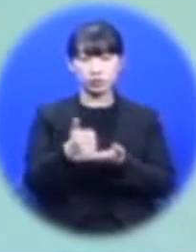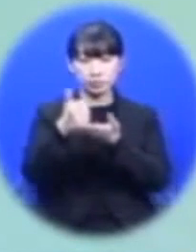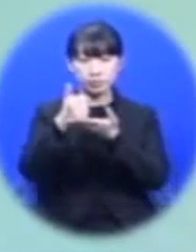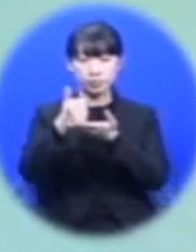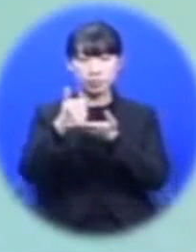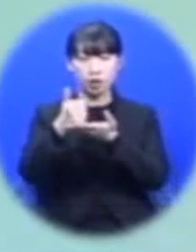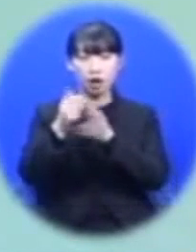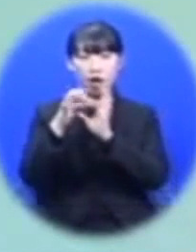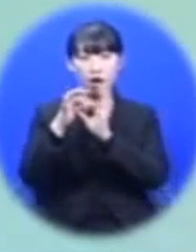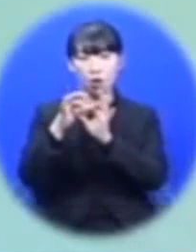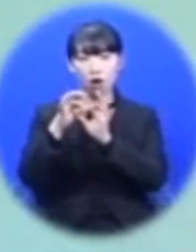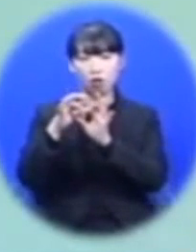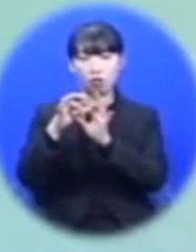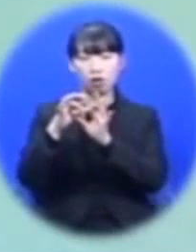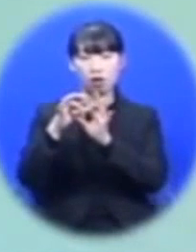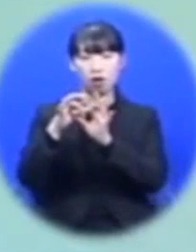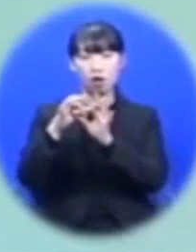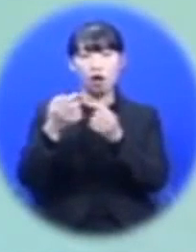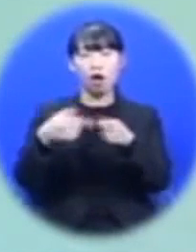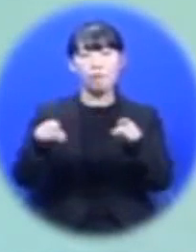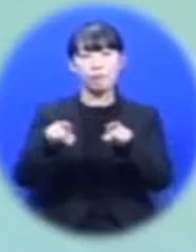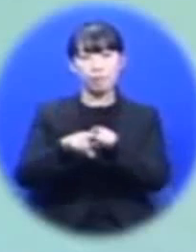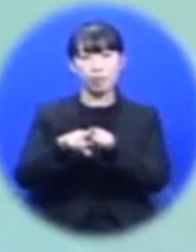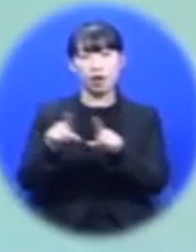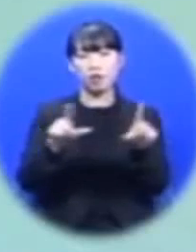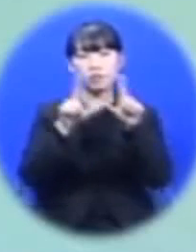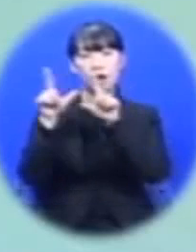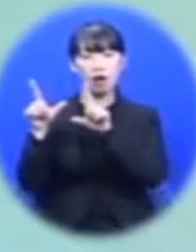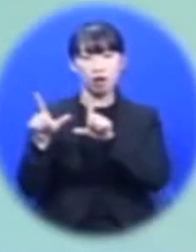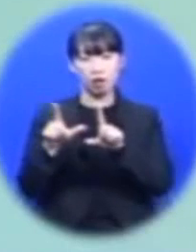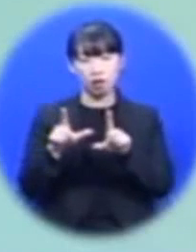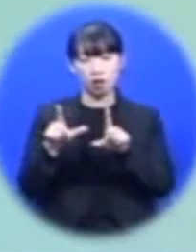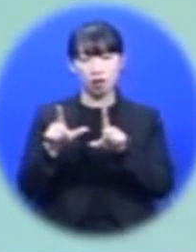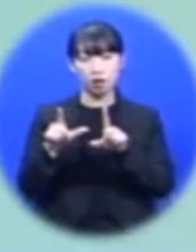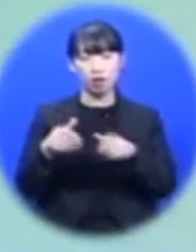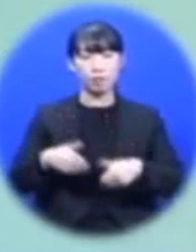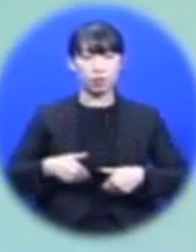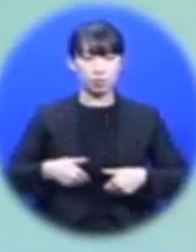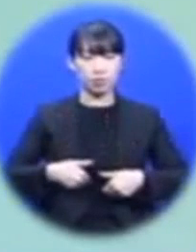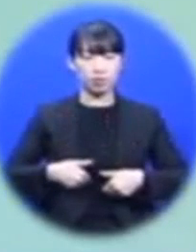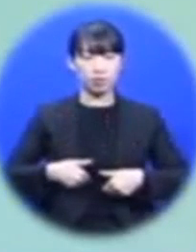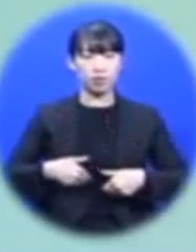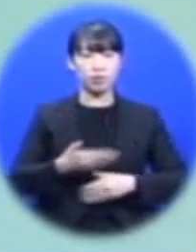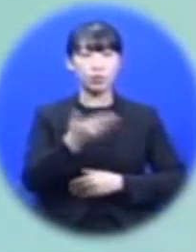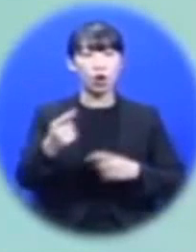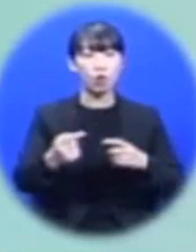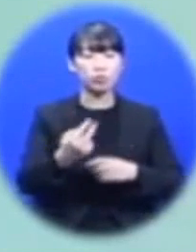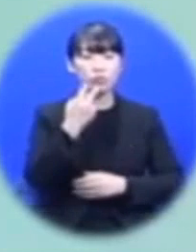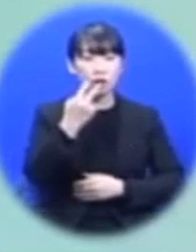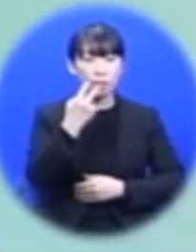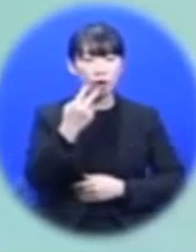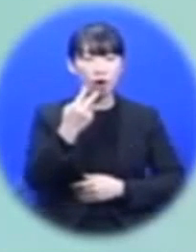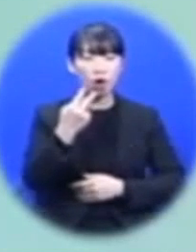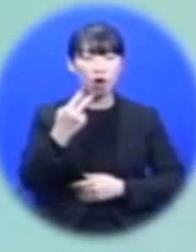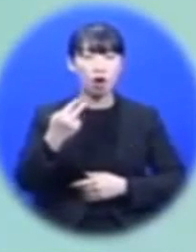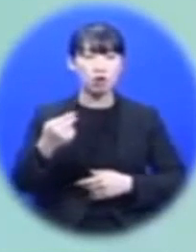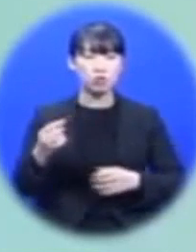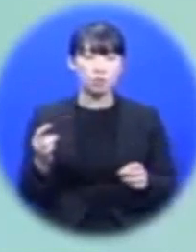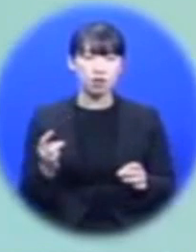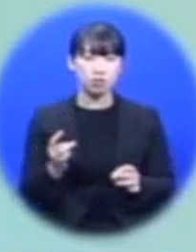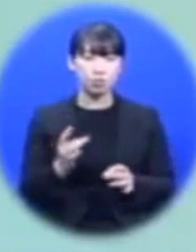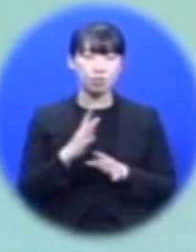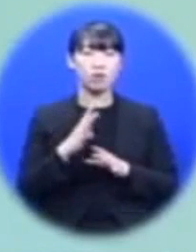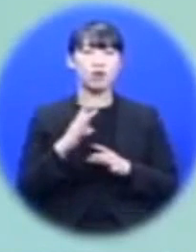여러분이 사셔야 여러분 안의 생명은 엄청난 역사를 일으키게 됩니다 저희